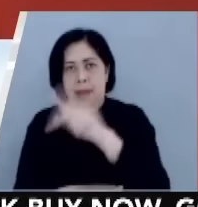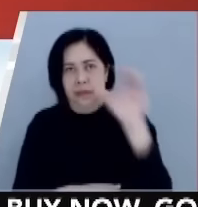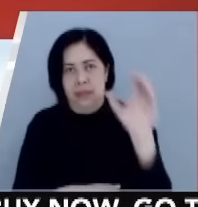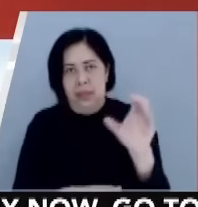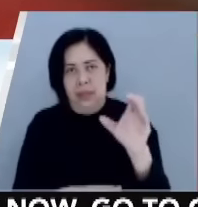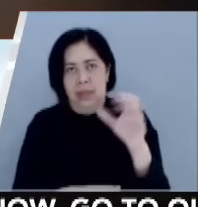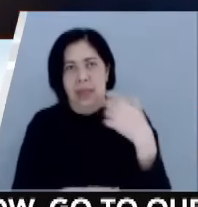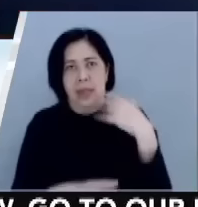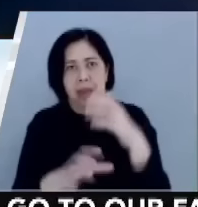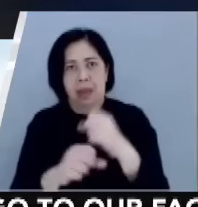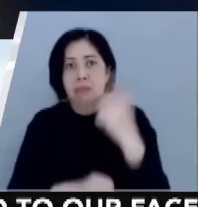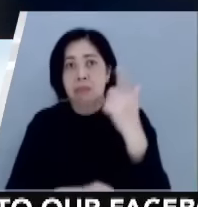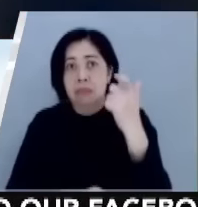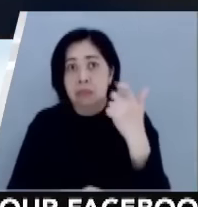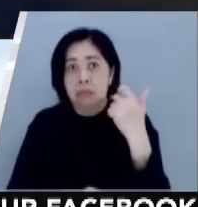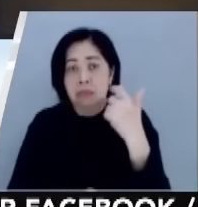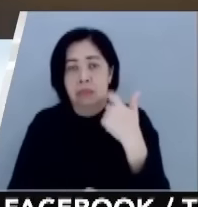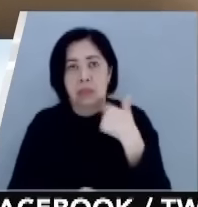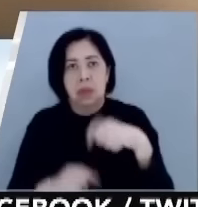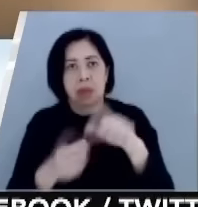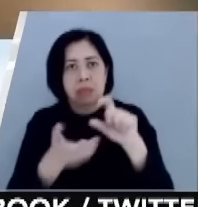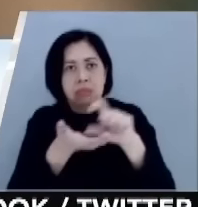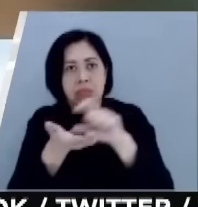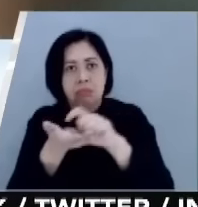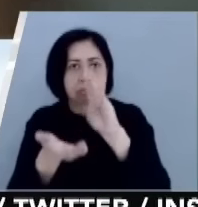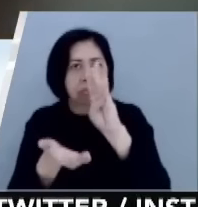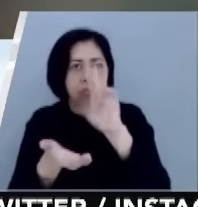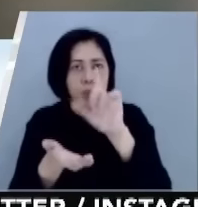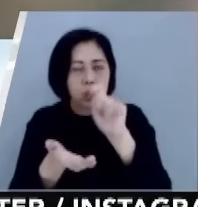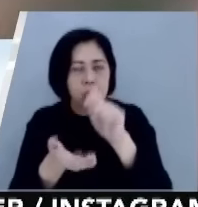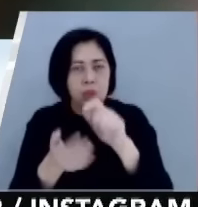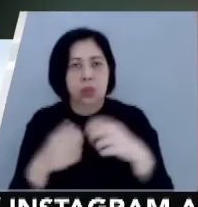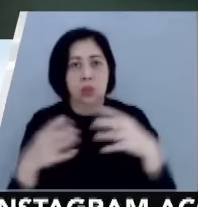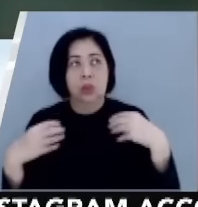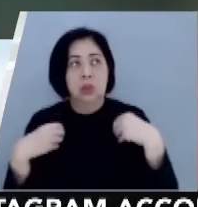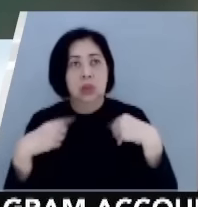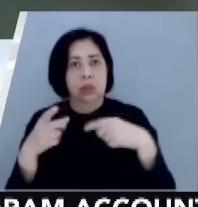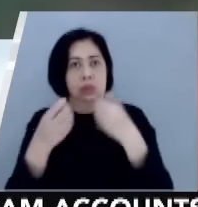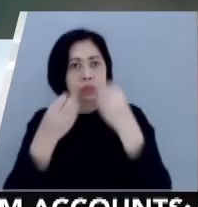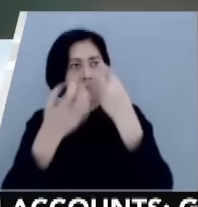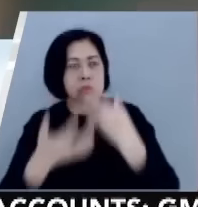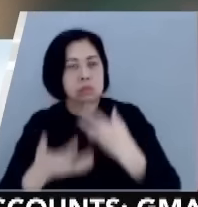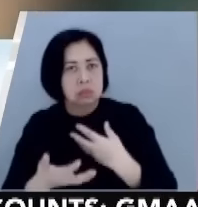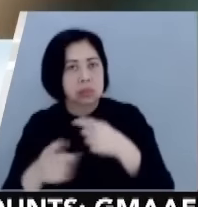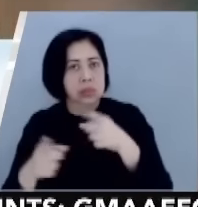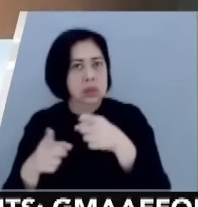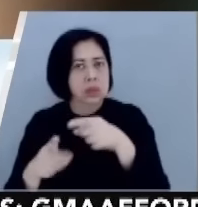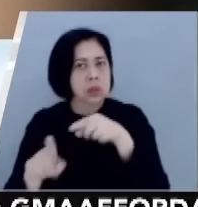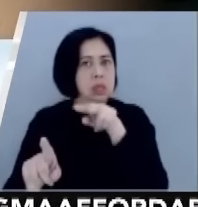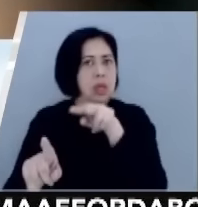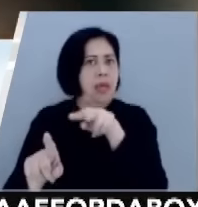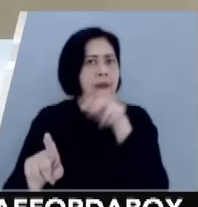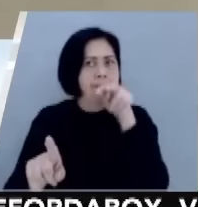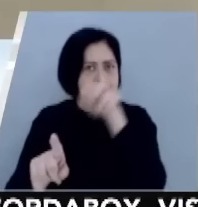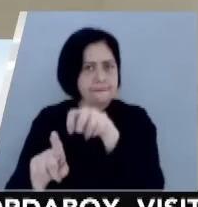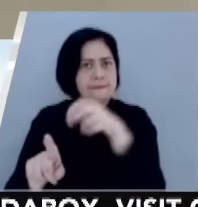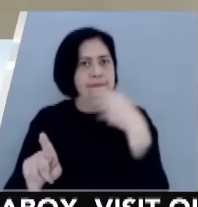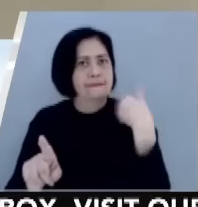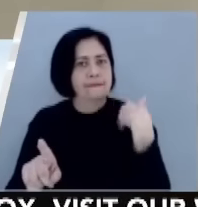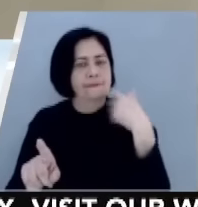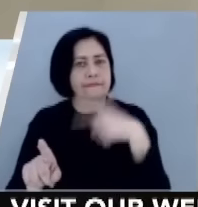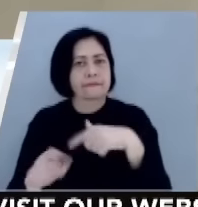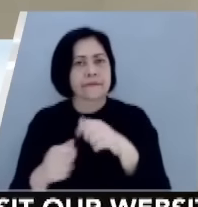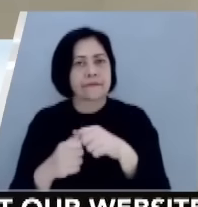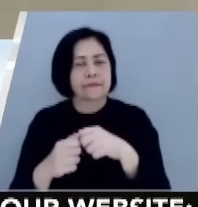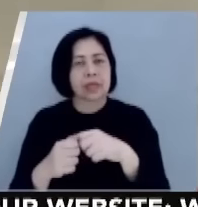baril sa kanya na kargado ng mga bala. Nakatanggap po tayo ng impormasyon na sighted itong suspect somewhere in Bicol. Na-monitor